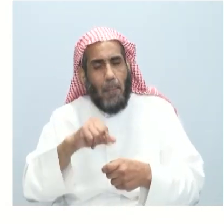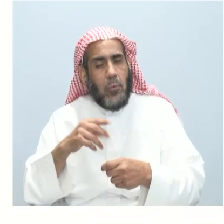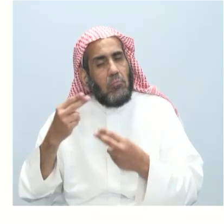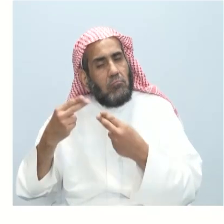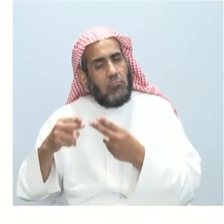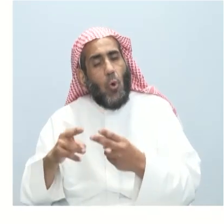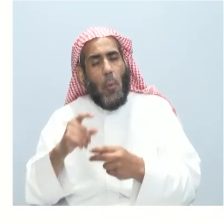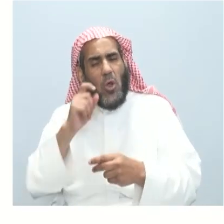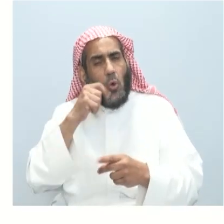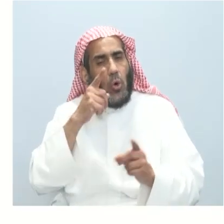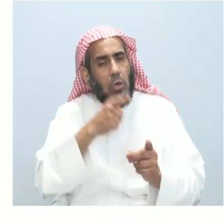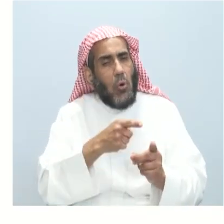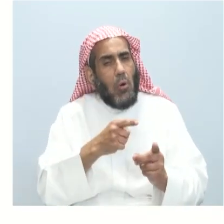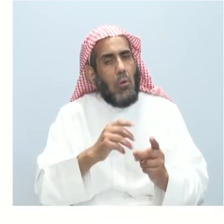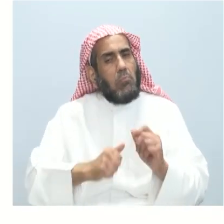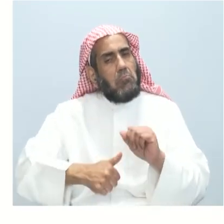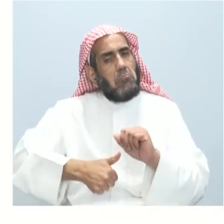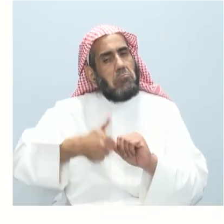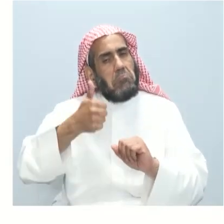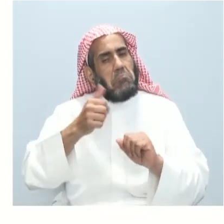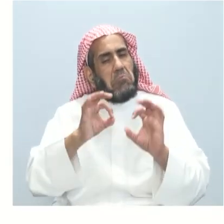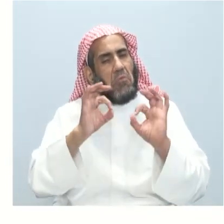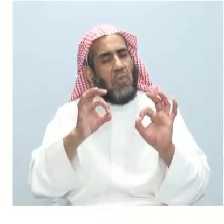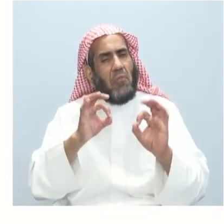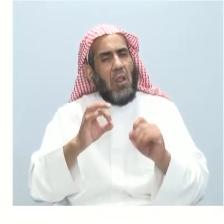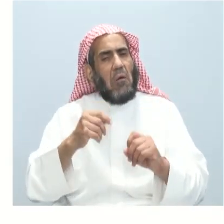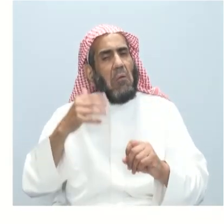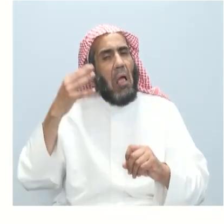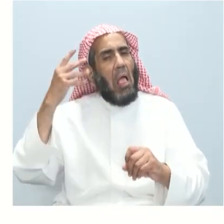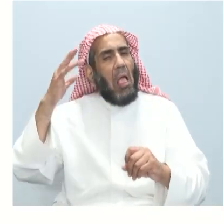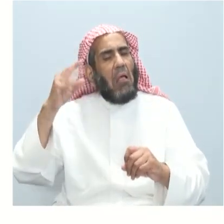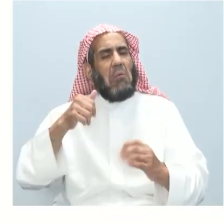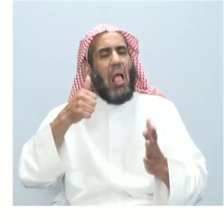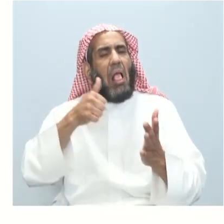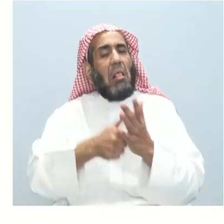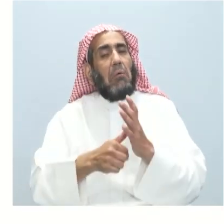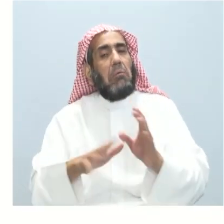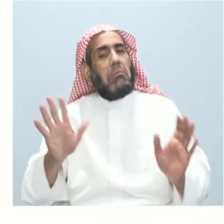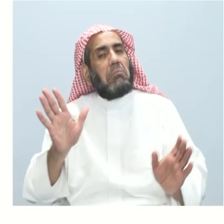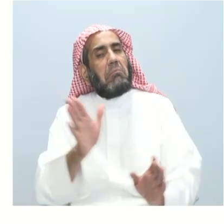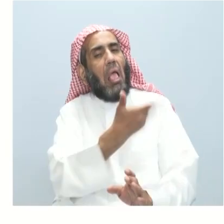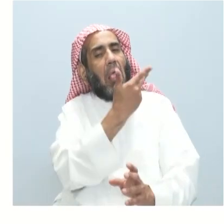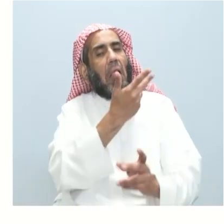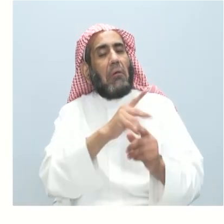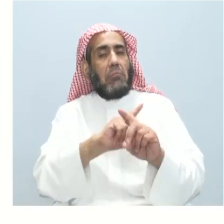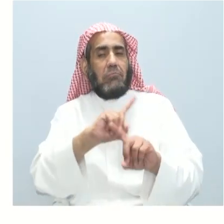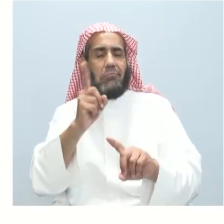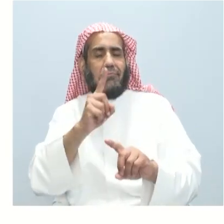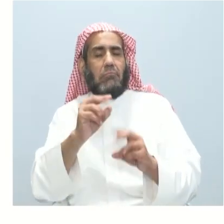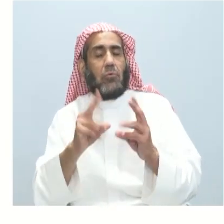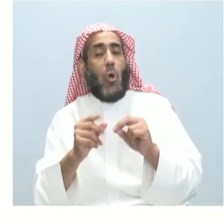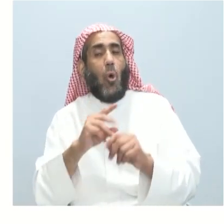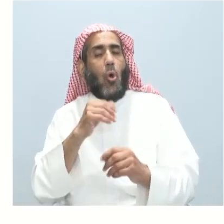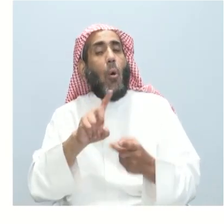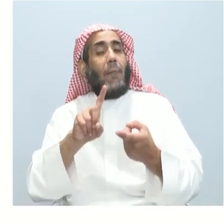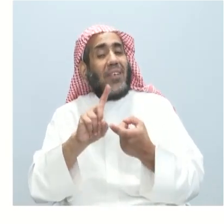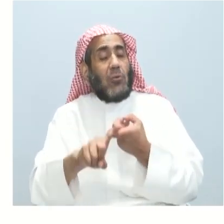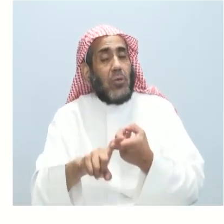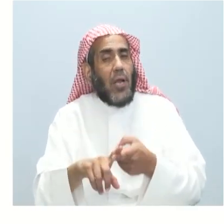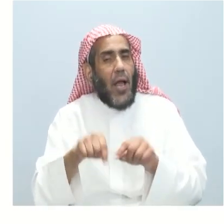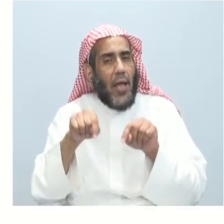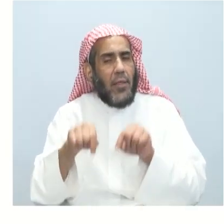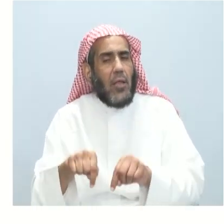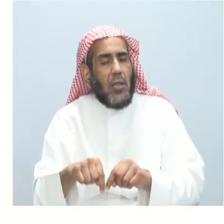يكون الرجل كفئا فلا يكون سفيها او غير مناسب لها ولا بد ان يكون في زواجها